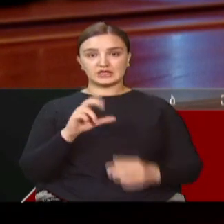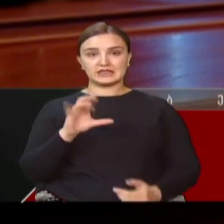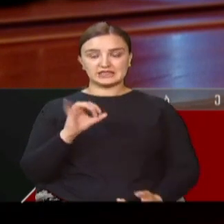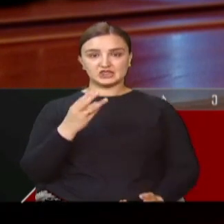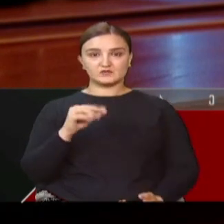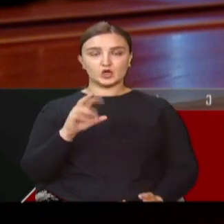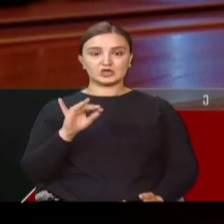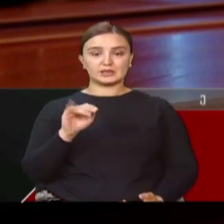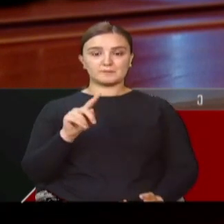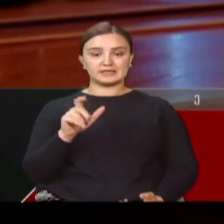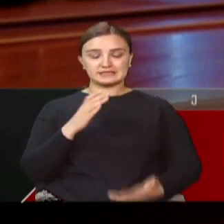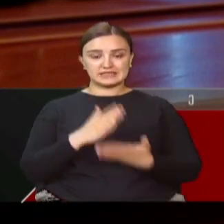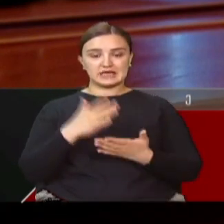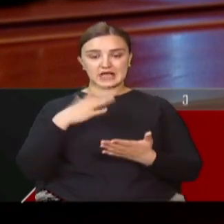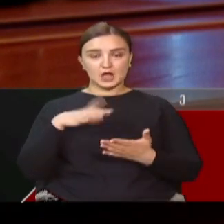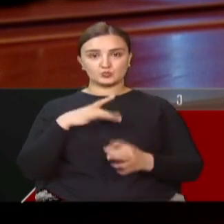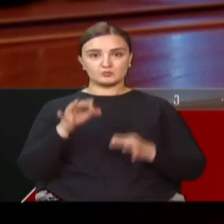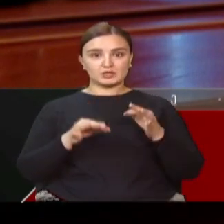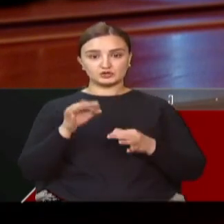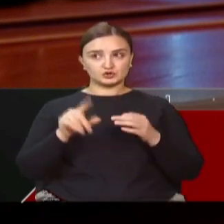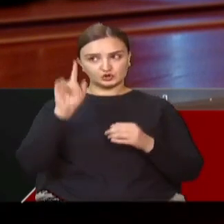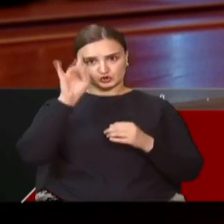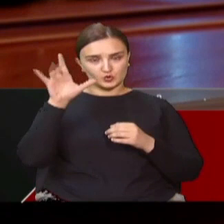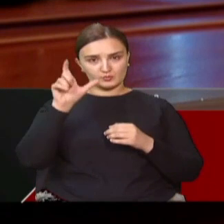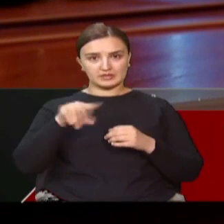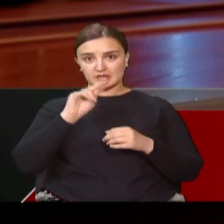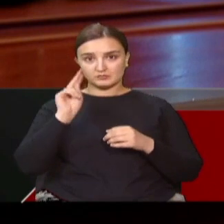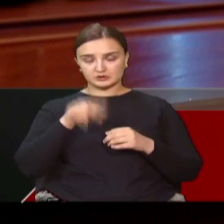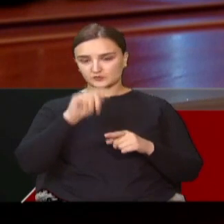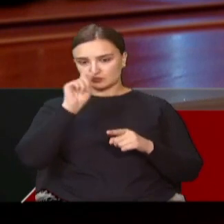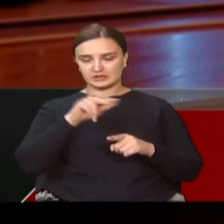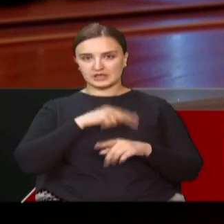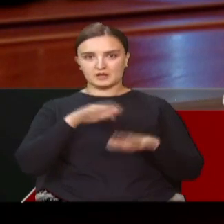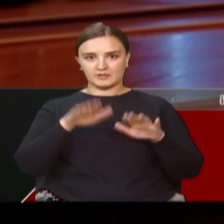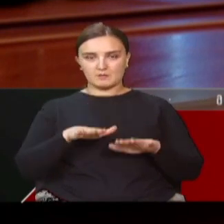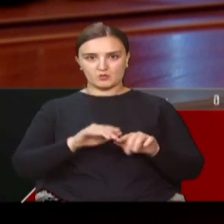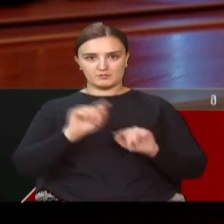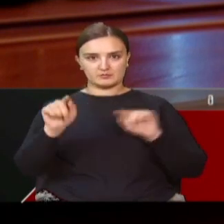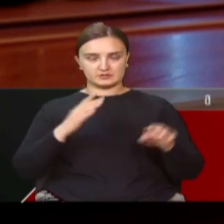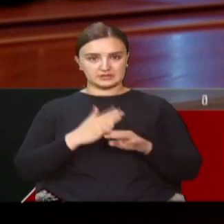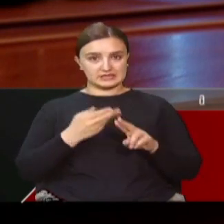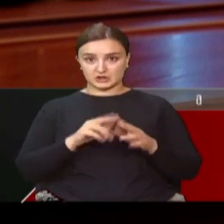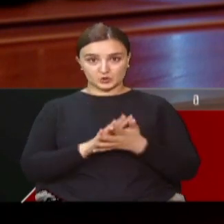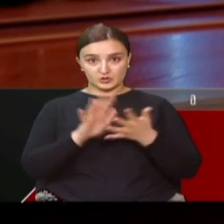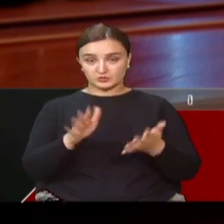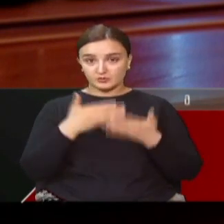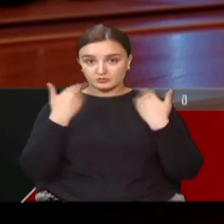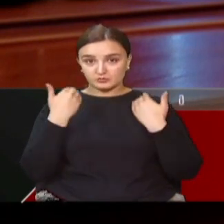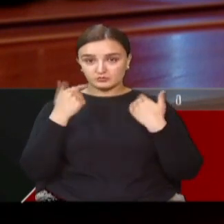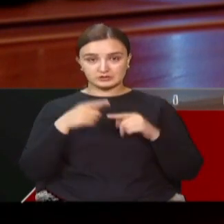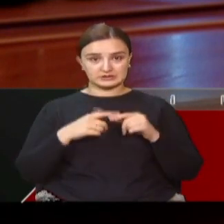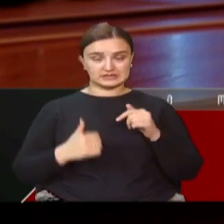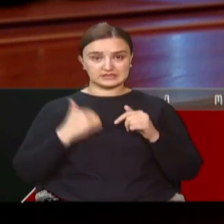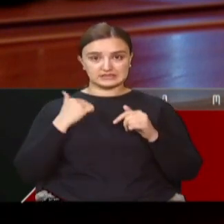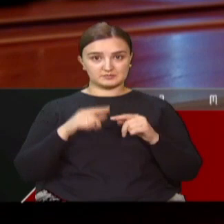და ლორდქიფანიძე, რომელიც არის ქართული მართლმსაჯულების მიერ ცნობილი დამნაშავედ, უკრაინაში თანამდებობებზე არიან. ეს არ არის შეურაცხყოფა და ეს არ არის